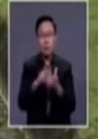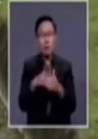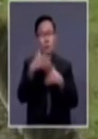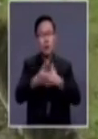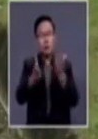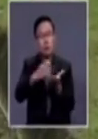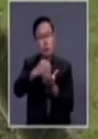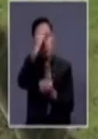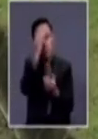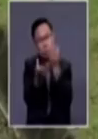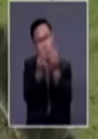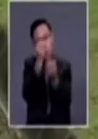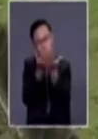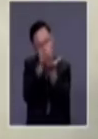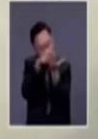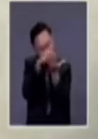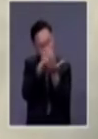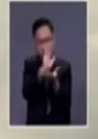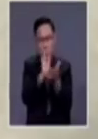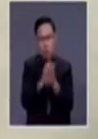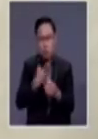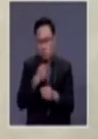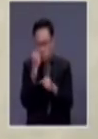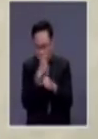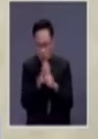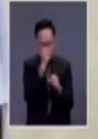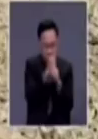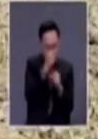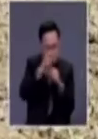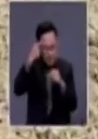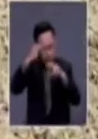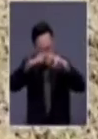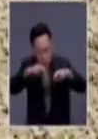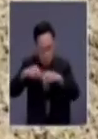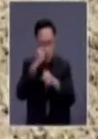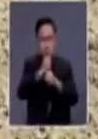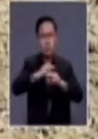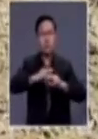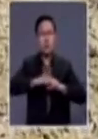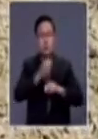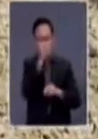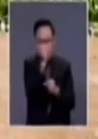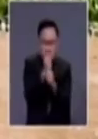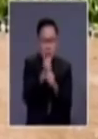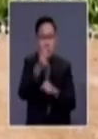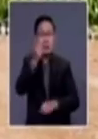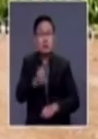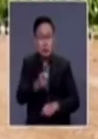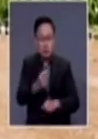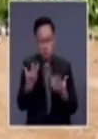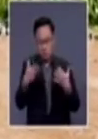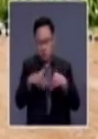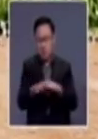การไปทำงานต่างๆมีประสบการณ์ด้วยตนเองนะคะซึ่ง active learning เนี่ยเราก็จะมาบูรณาการ